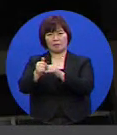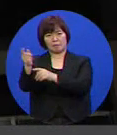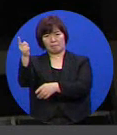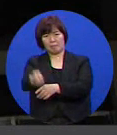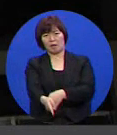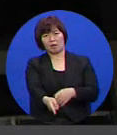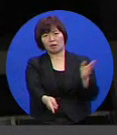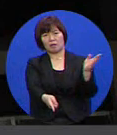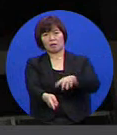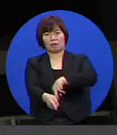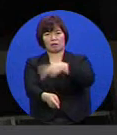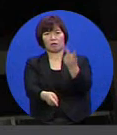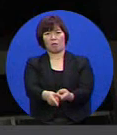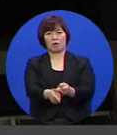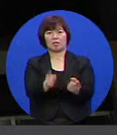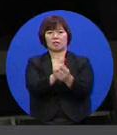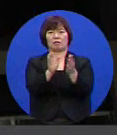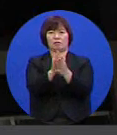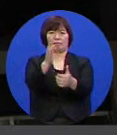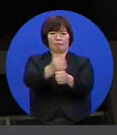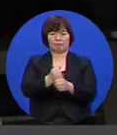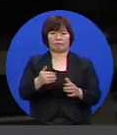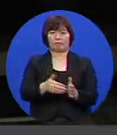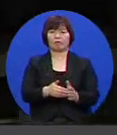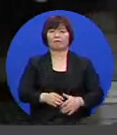걸려 넘어지며 현장에서 검거됐습니다.